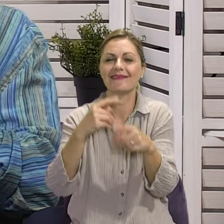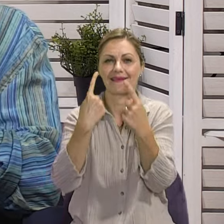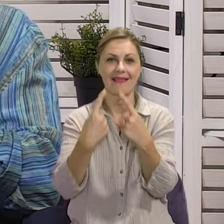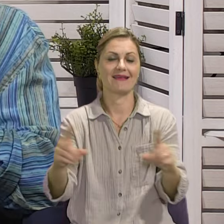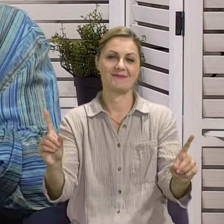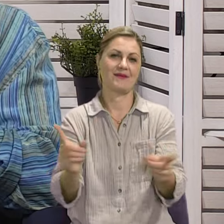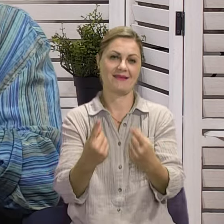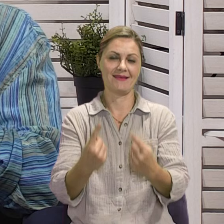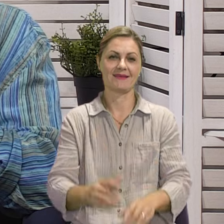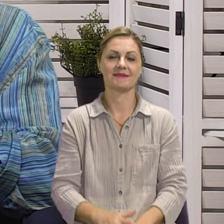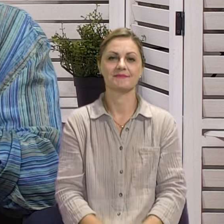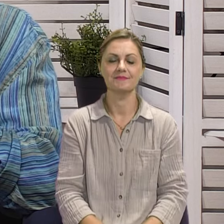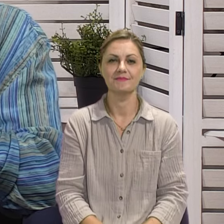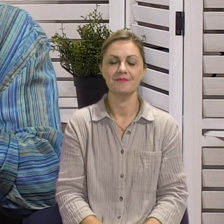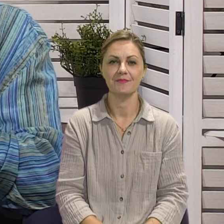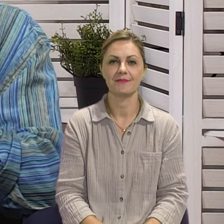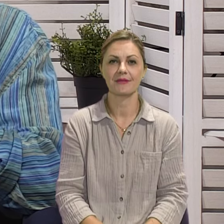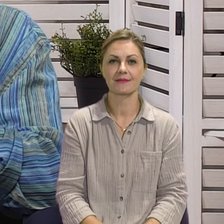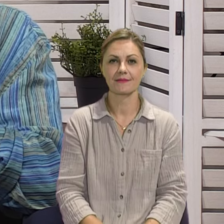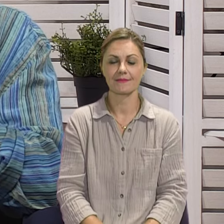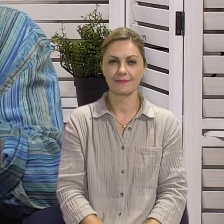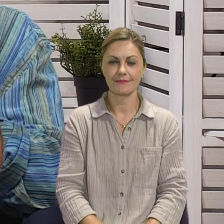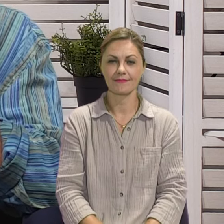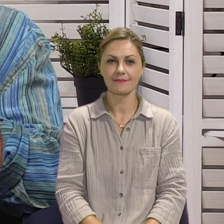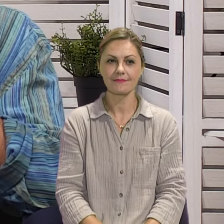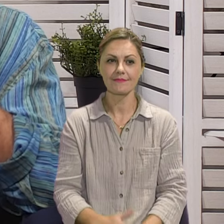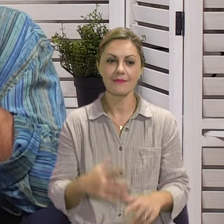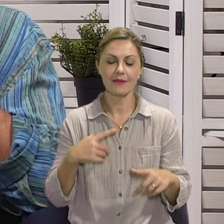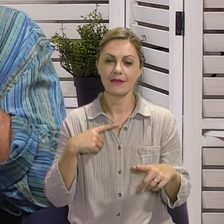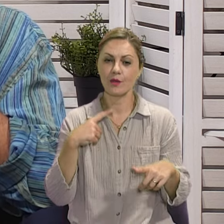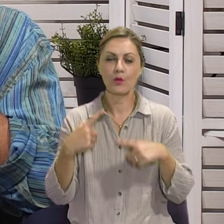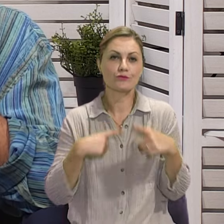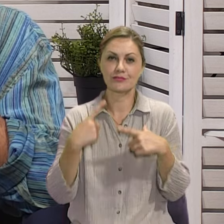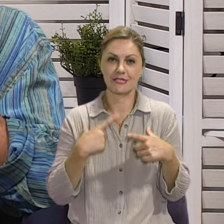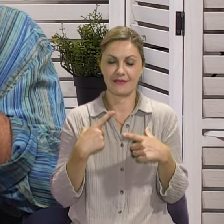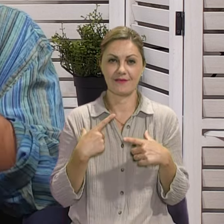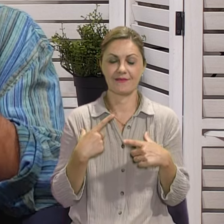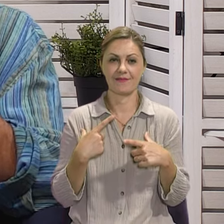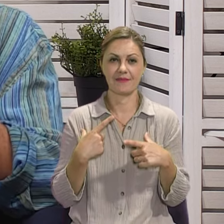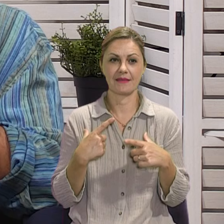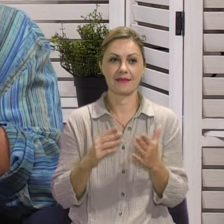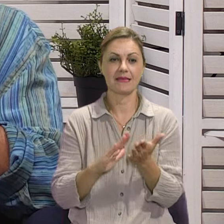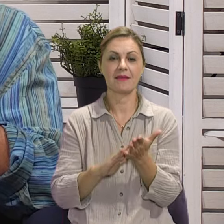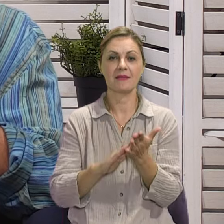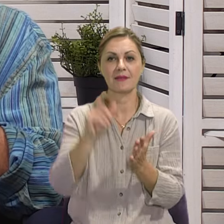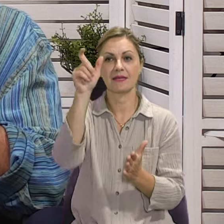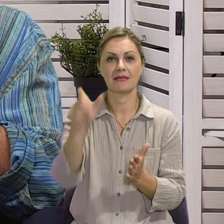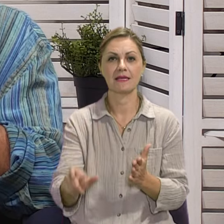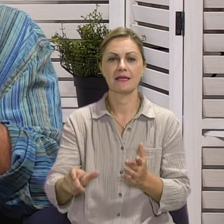koji, mogu vam reći da uživam u zadnje vrijeme uz